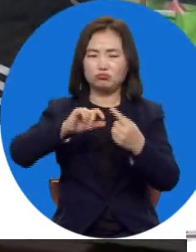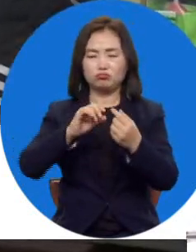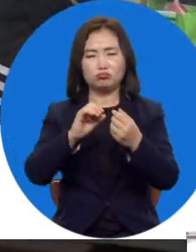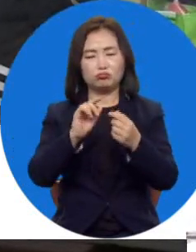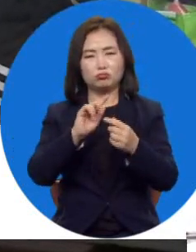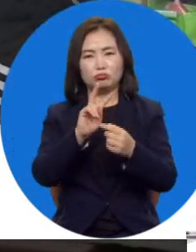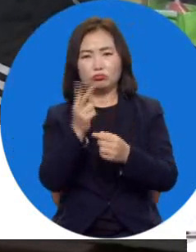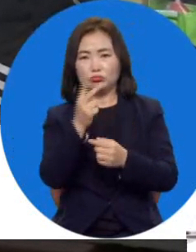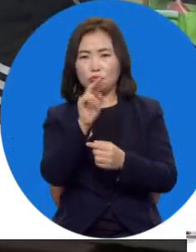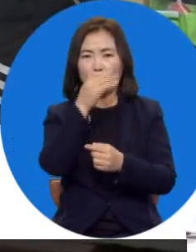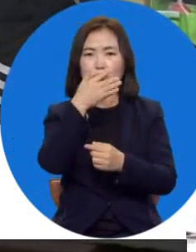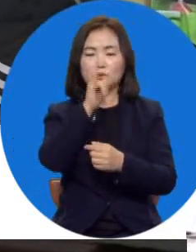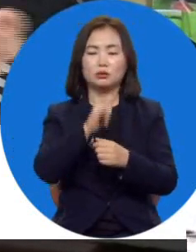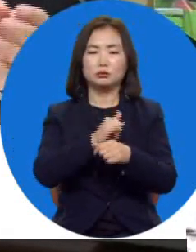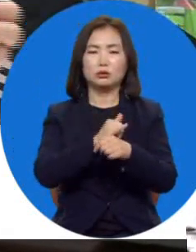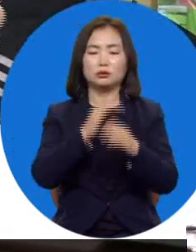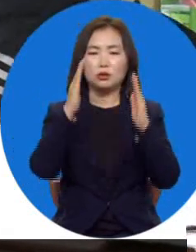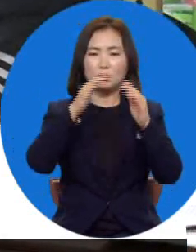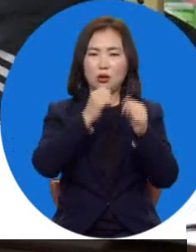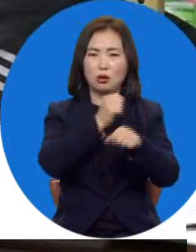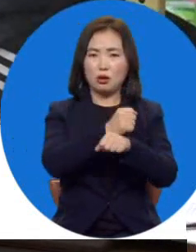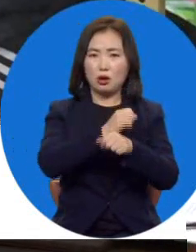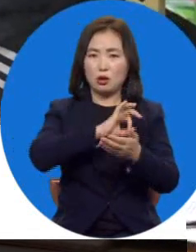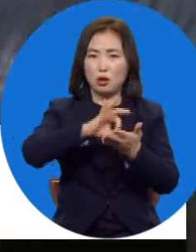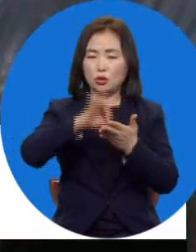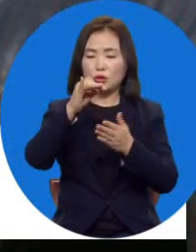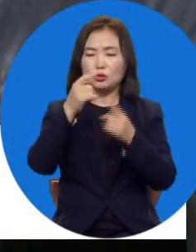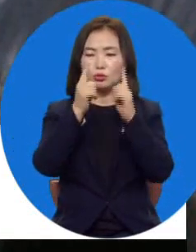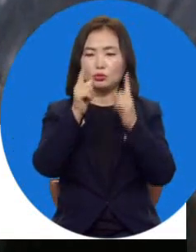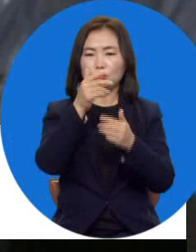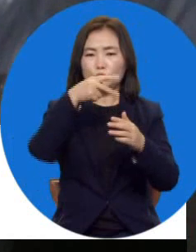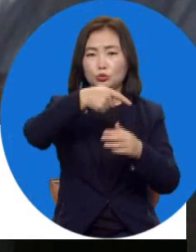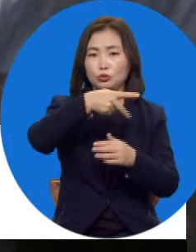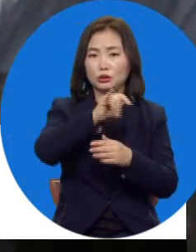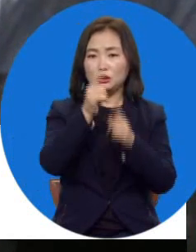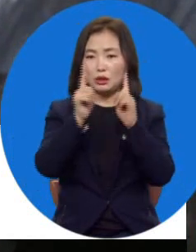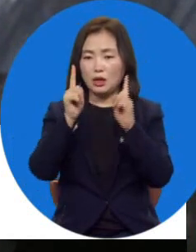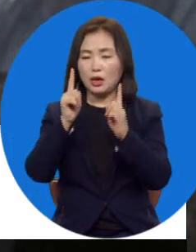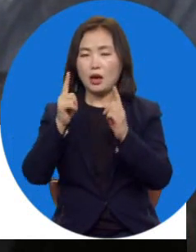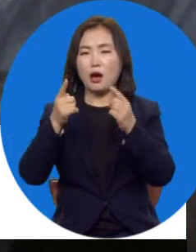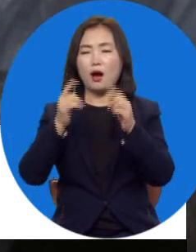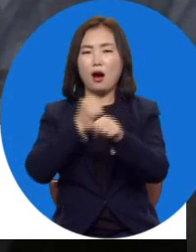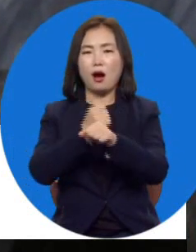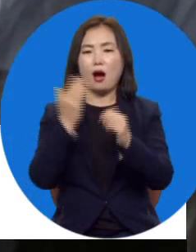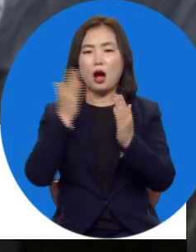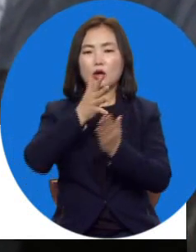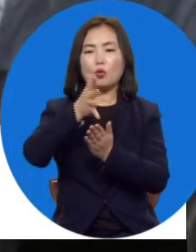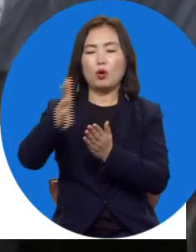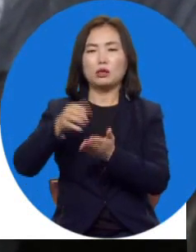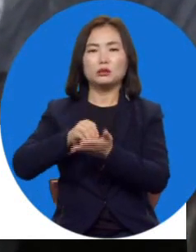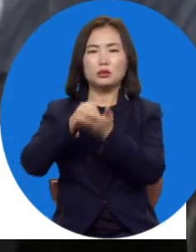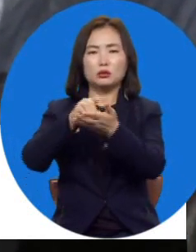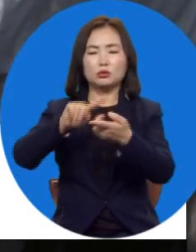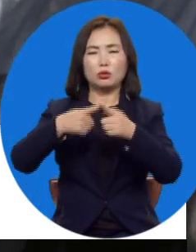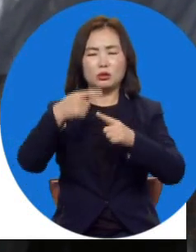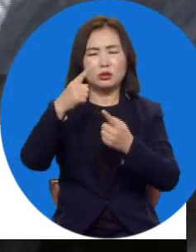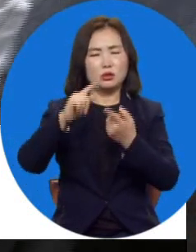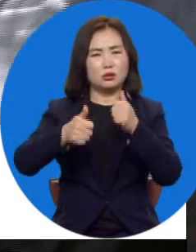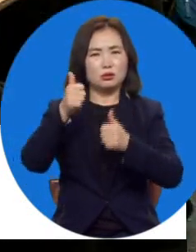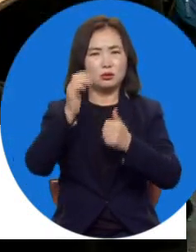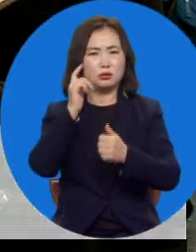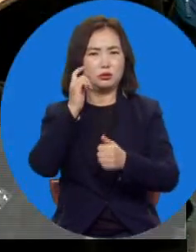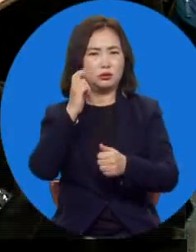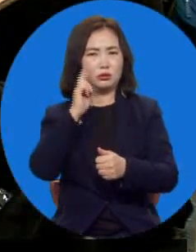응시자 감소는 최장 역 기준을 적용하는 수시 상위권 대학과 학과 지원에 있어서 경쟁이 더 치열할 수